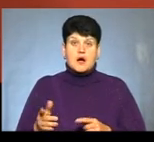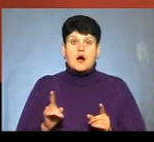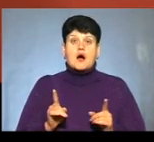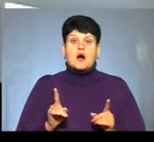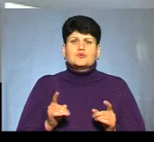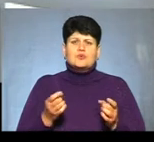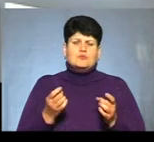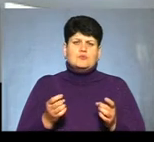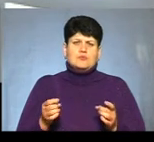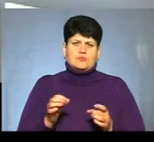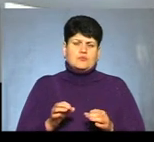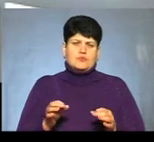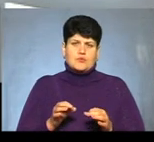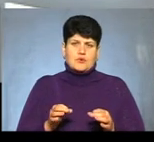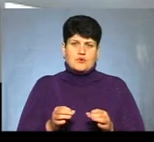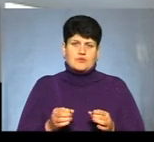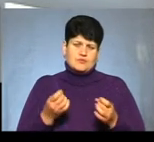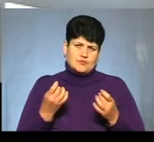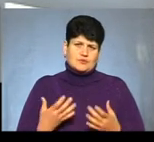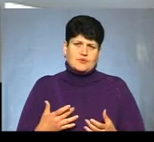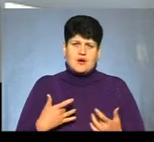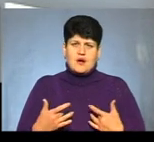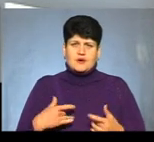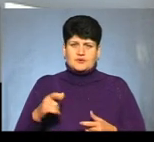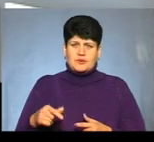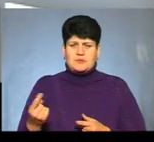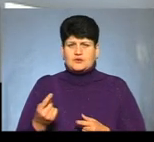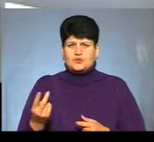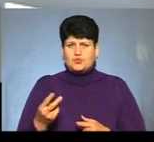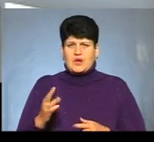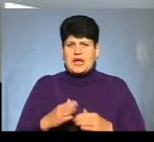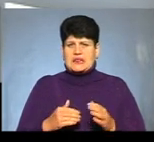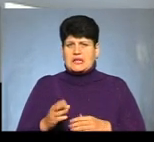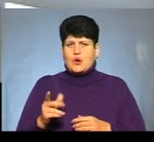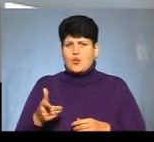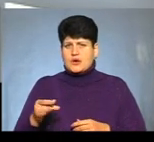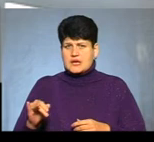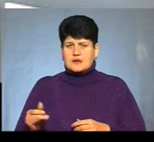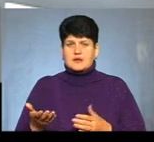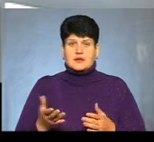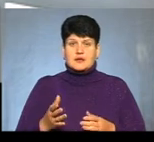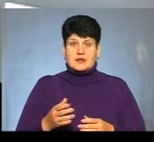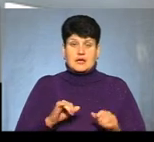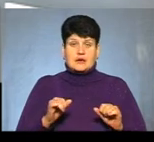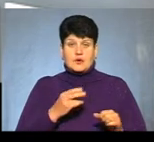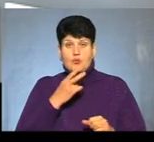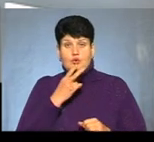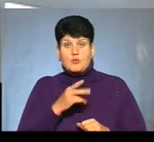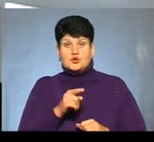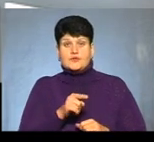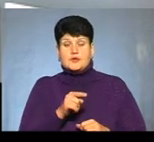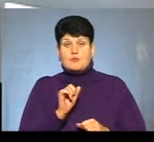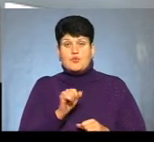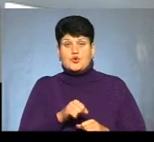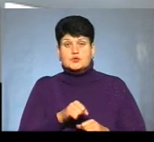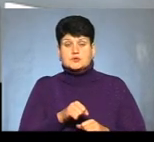на дальніше, то а що провідомо? Просто актору, який не до другої чи першої категорії, який десь керівник